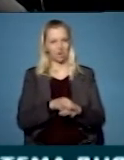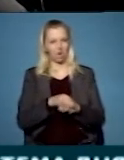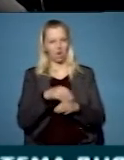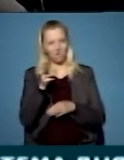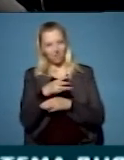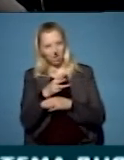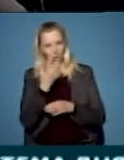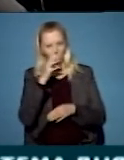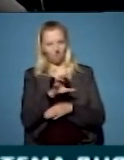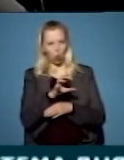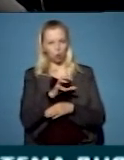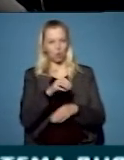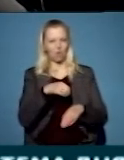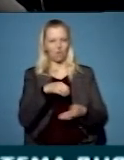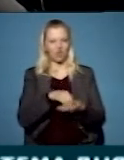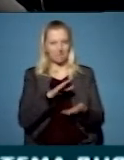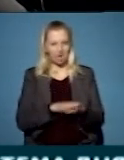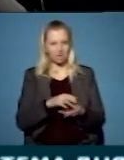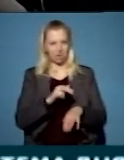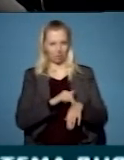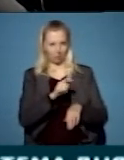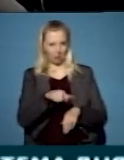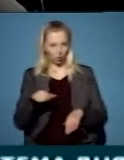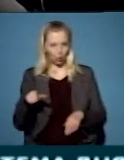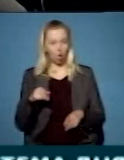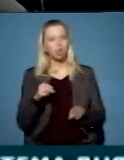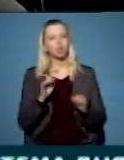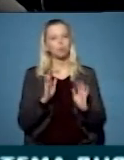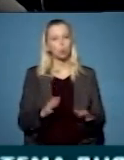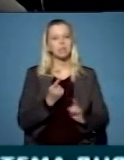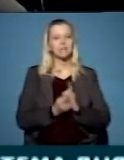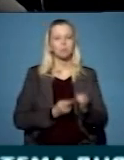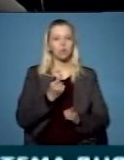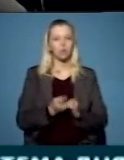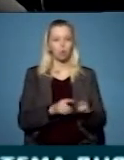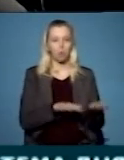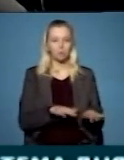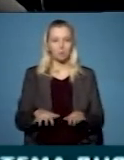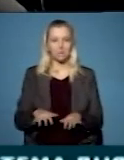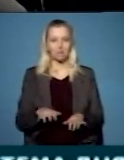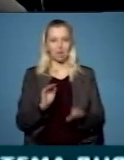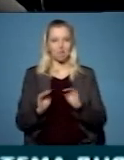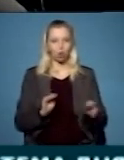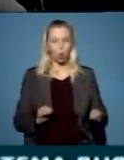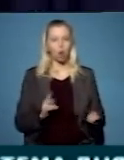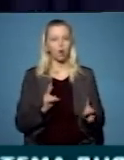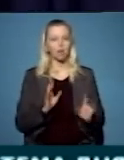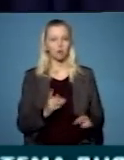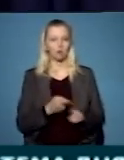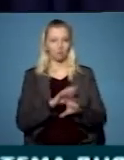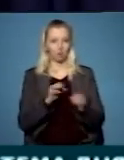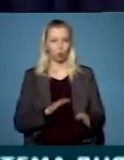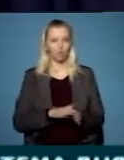чи фотофіксація патрульними, але все ж таки, чи буде змінюватися місце дислокації, яким чином це буде відбуватися?